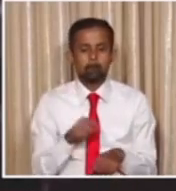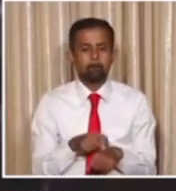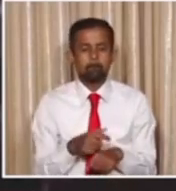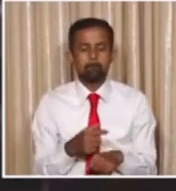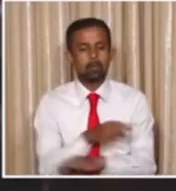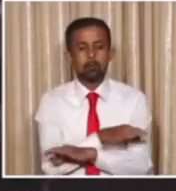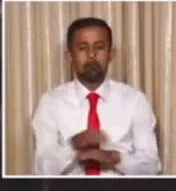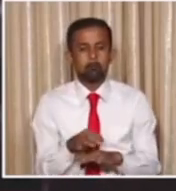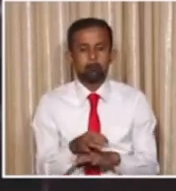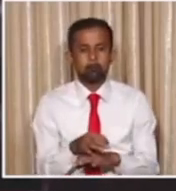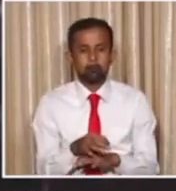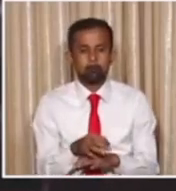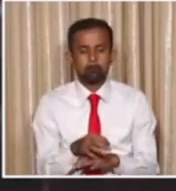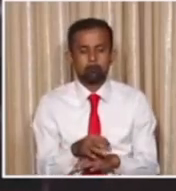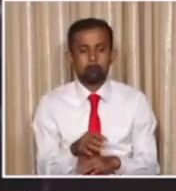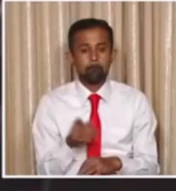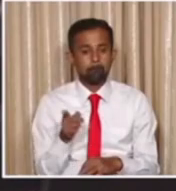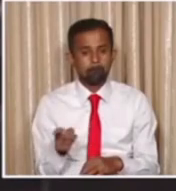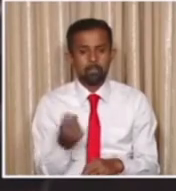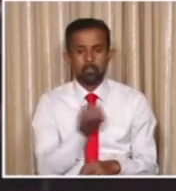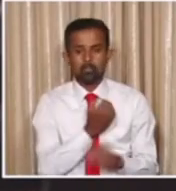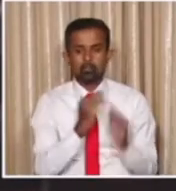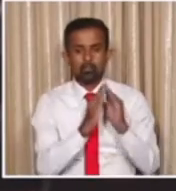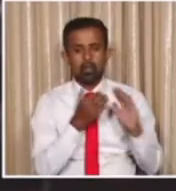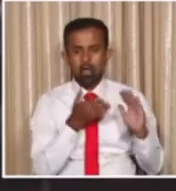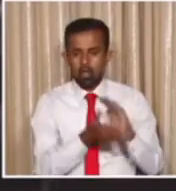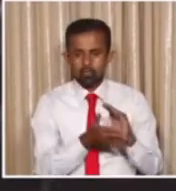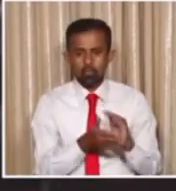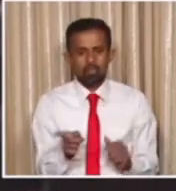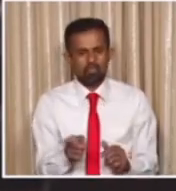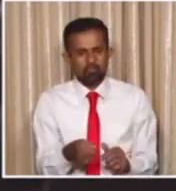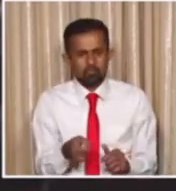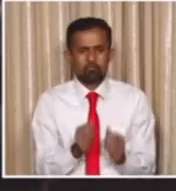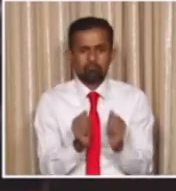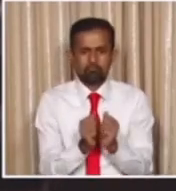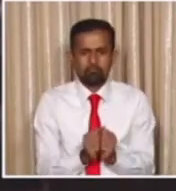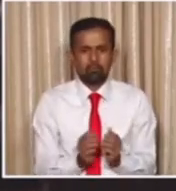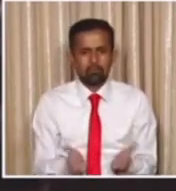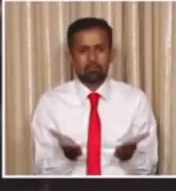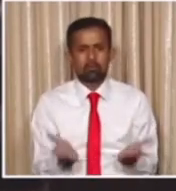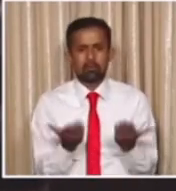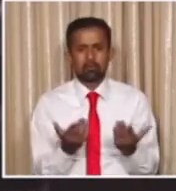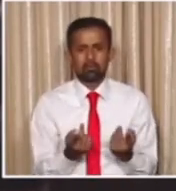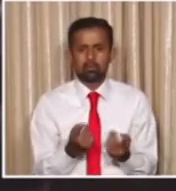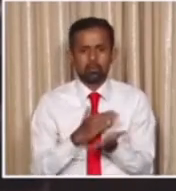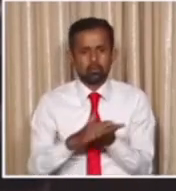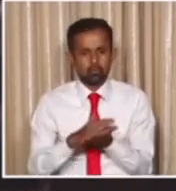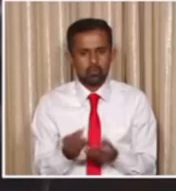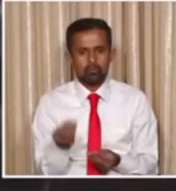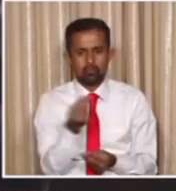තියෙන ක්‍රියාමාර්ගය සහ මේ විශේෂයෙන්ම මේ රෝහල්වල එදිනෙදා වැඩ කටයුතු කරගෙන යන්න ගරු ඇමතුමනි අවශ්‍ය කටයුතු